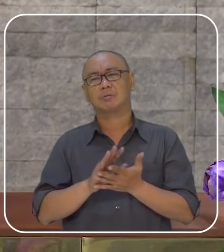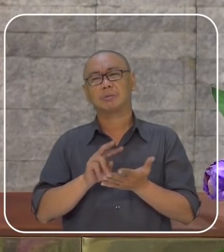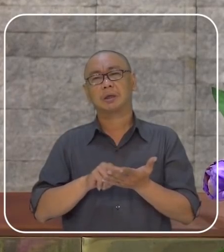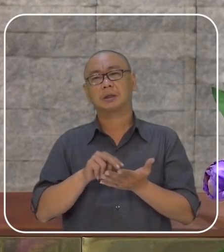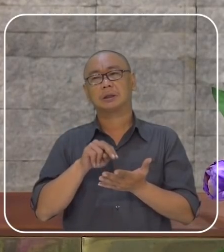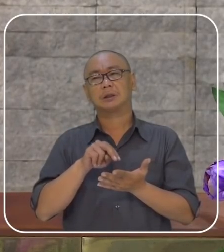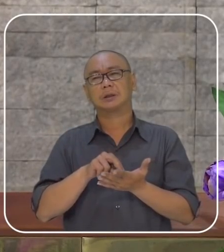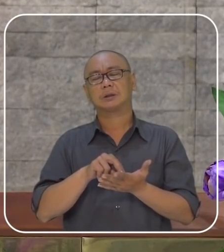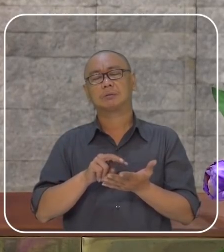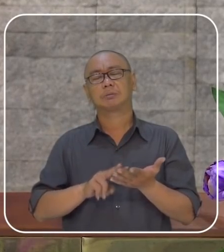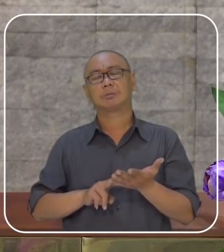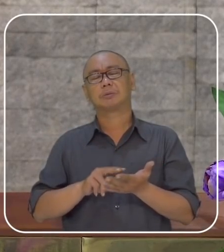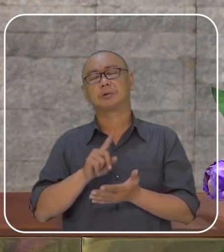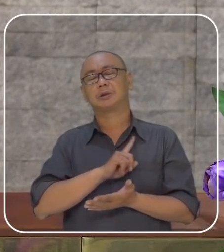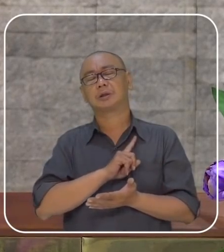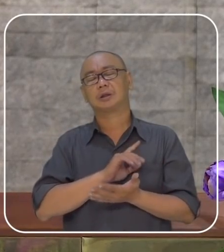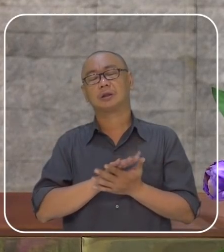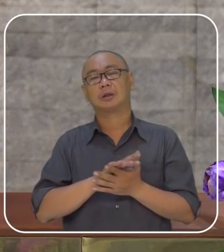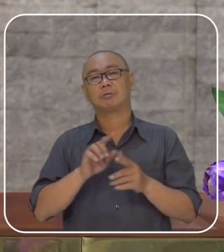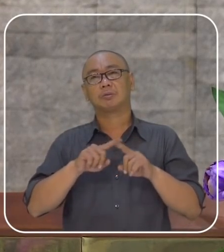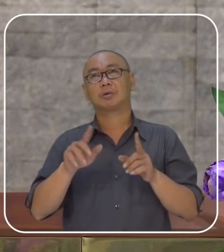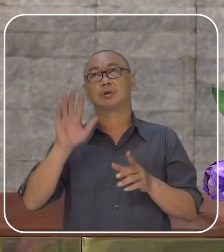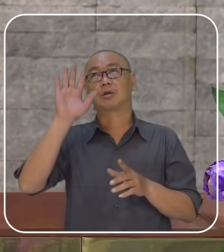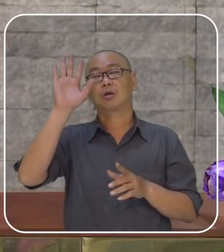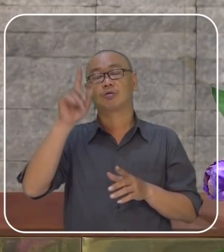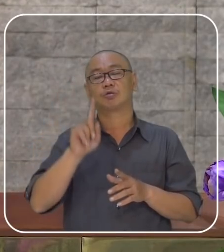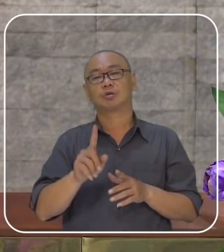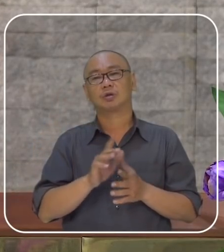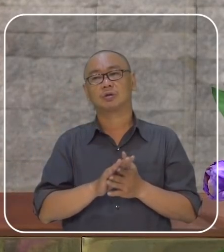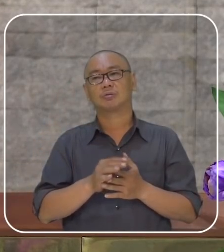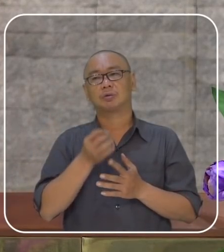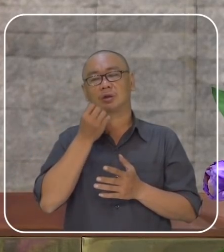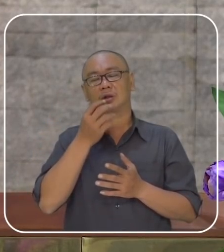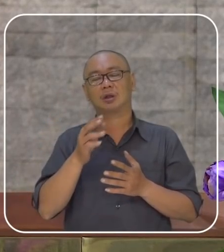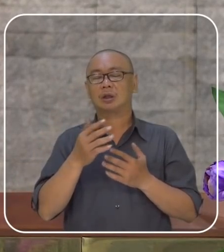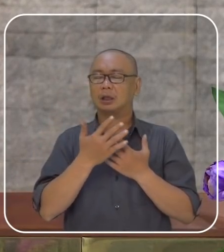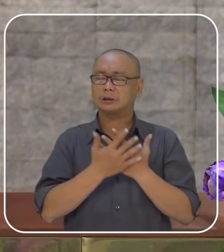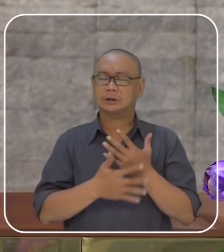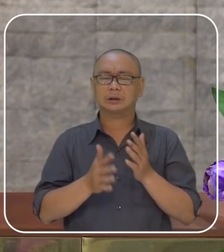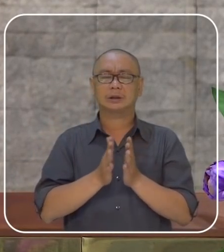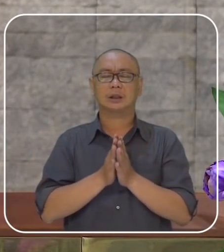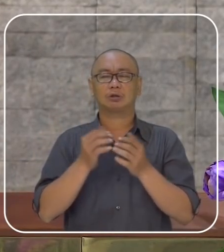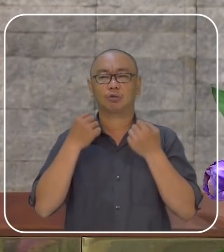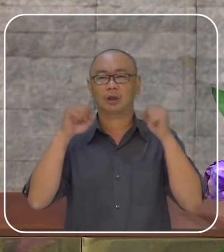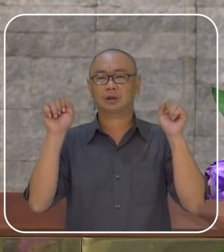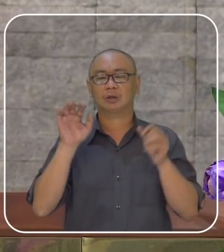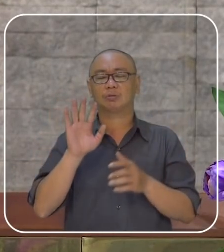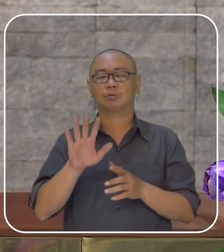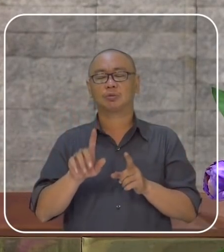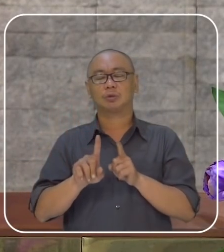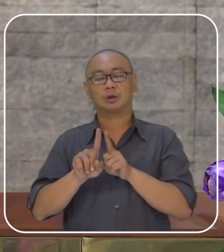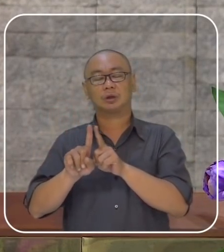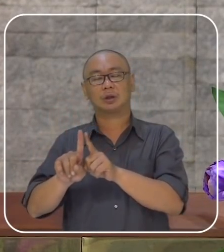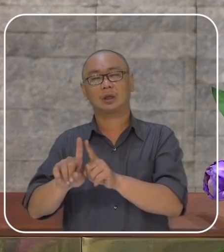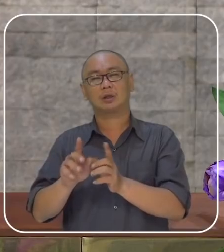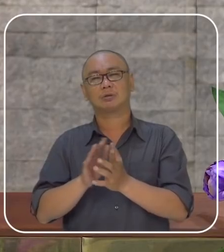ya Tuhan. Tetapi biarlah Engkau sendiri yang menyatakan akan kasih dan kuasa-Mu, penyertaan-Mu, sehingga